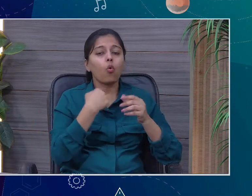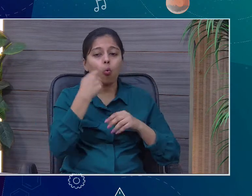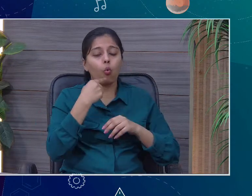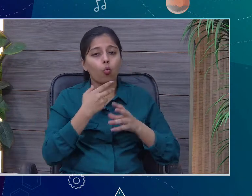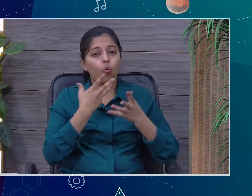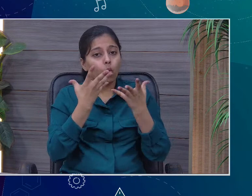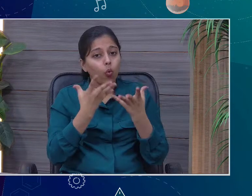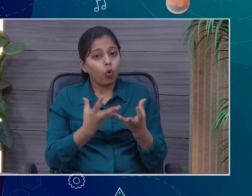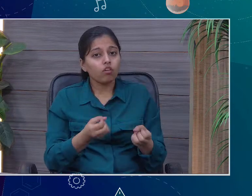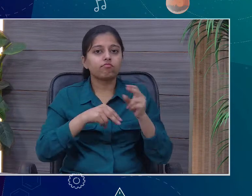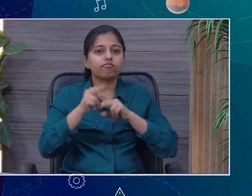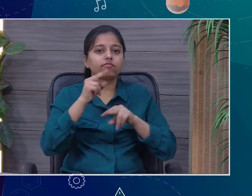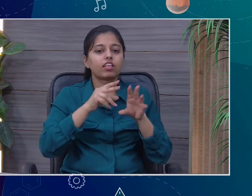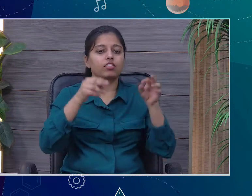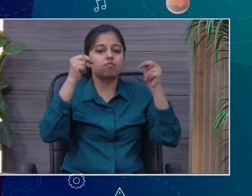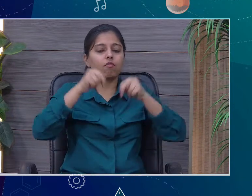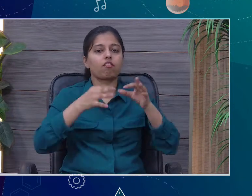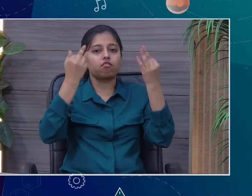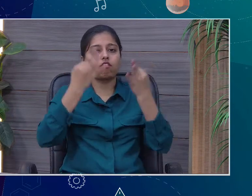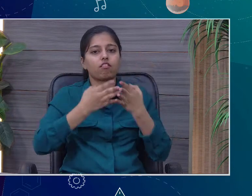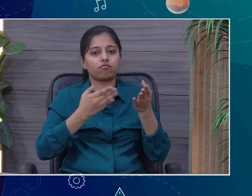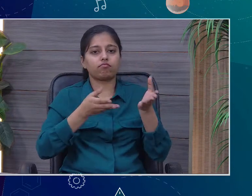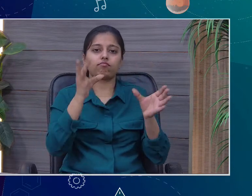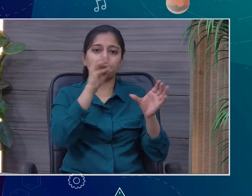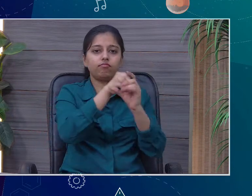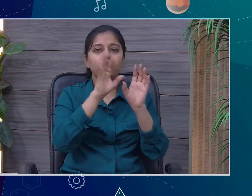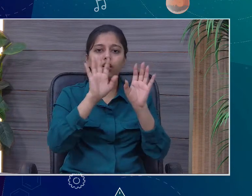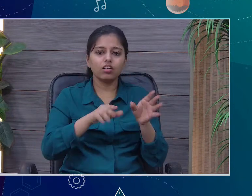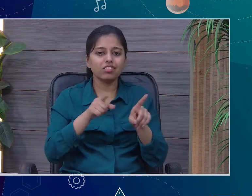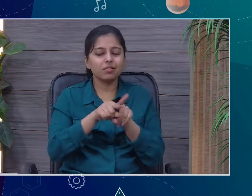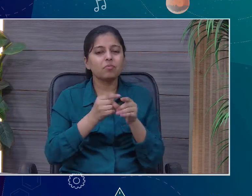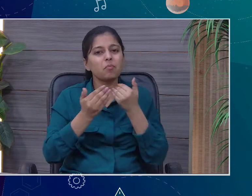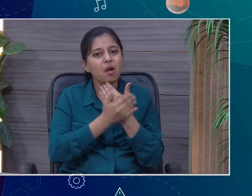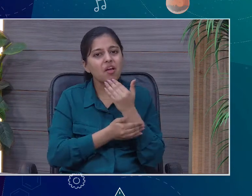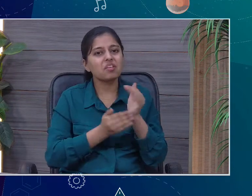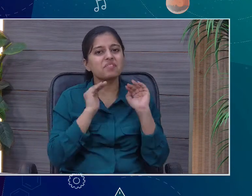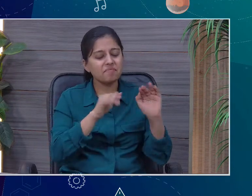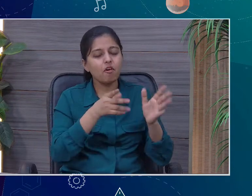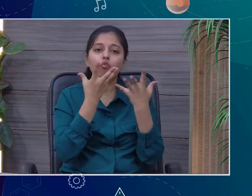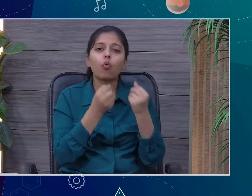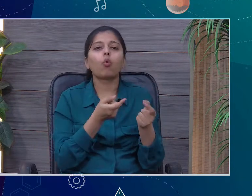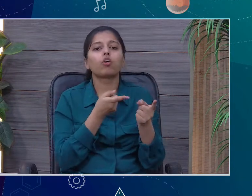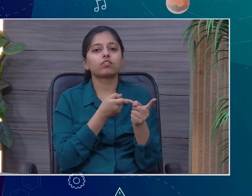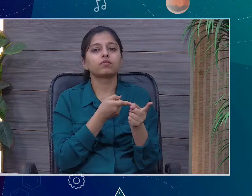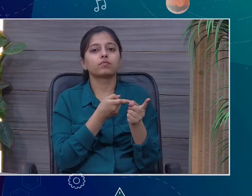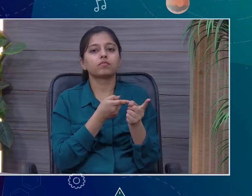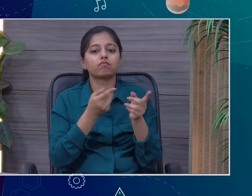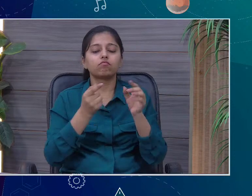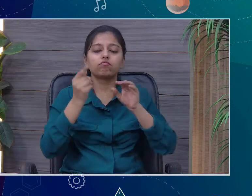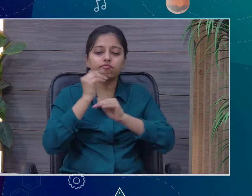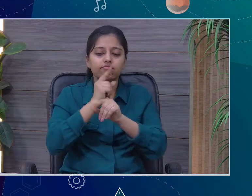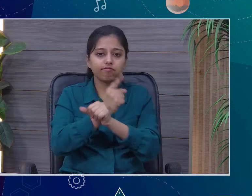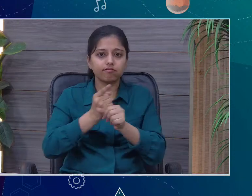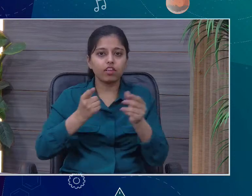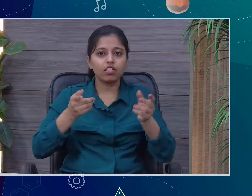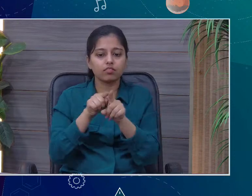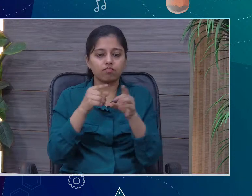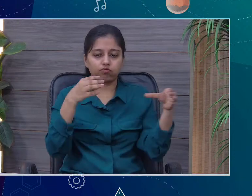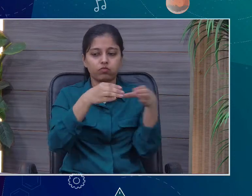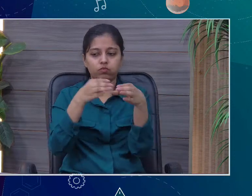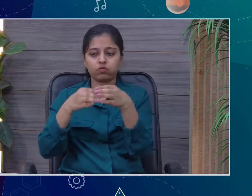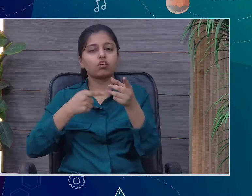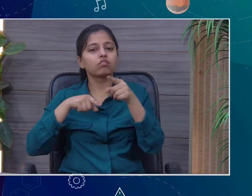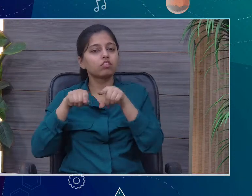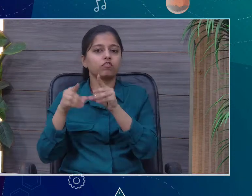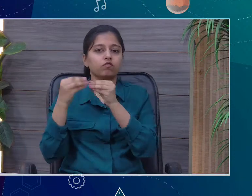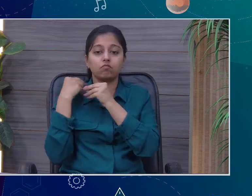स्पेशल नीड एंड दैट ऑल्सो नीड्स केयर एंड सपोर्ट. सो टीचर हैज टू मेक द पेयर्स अकॉर्डिंगली